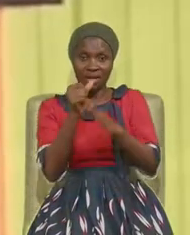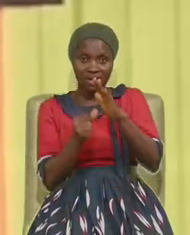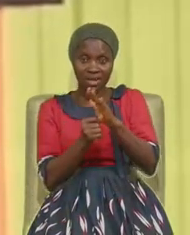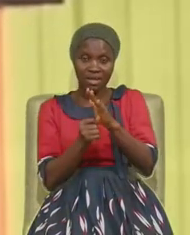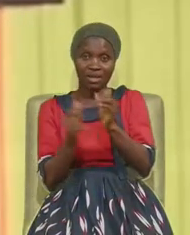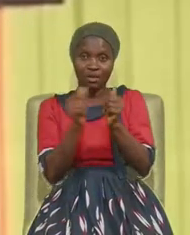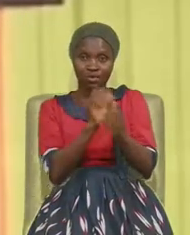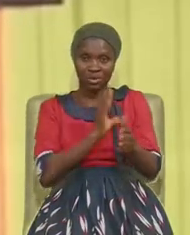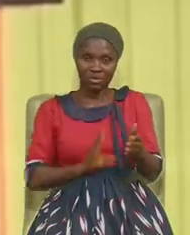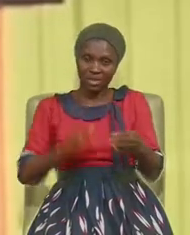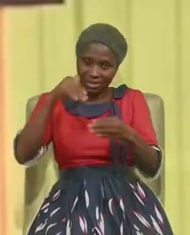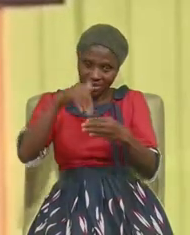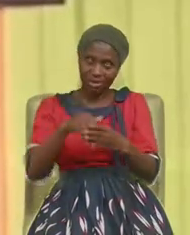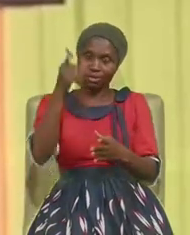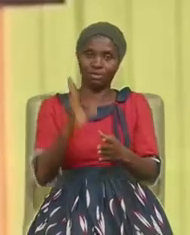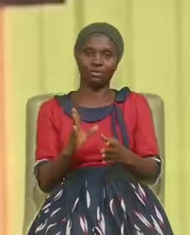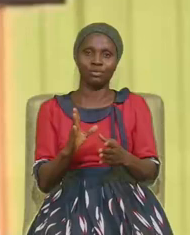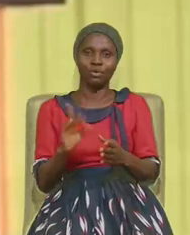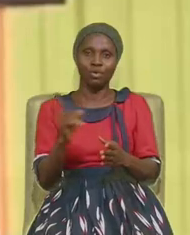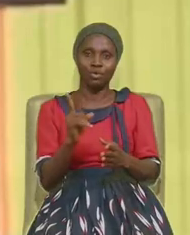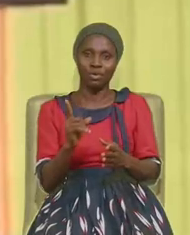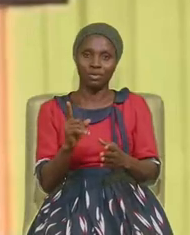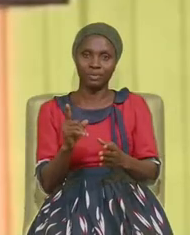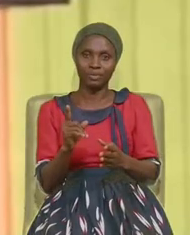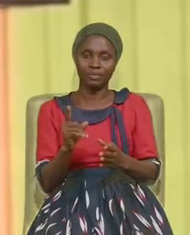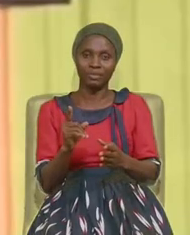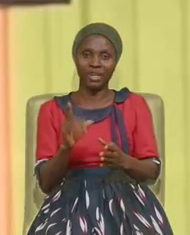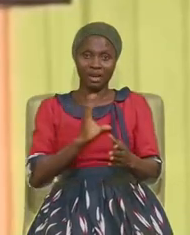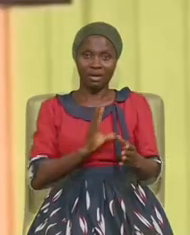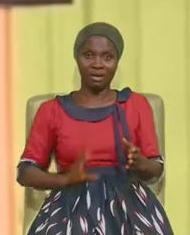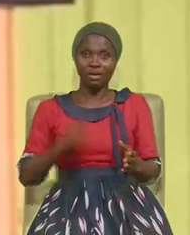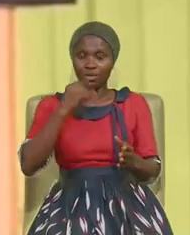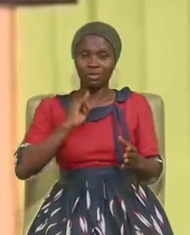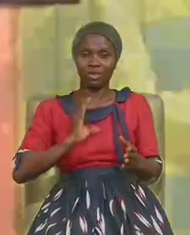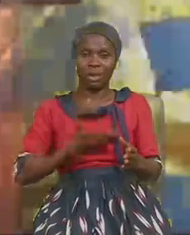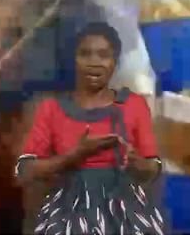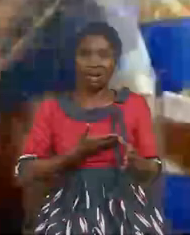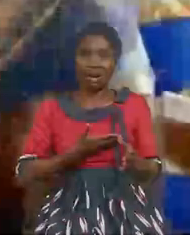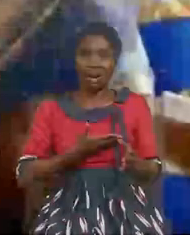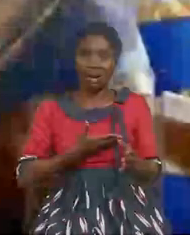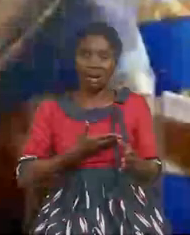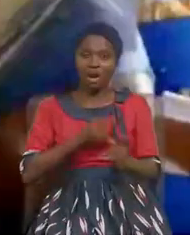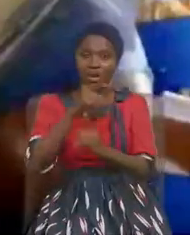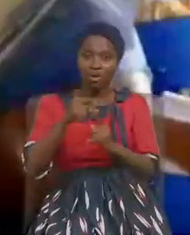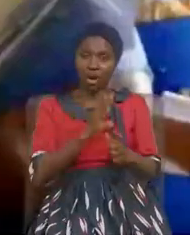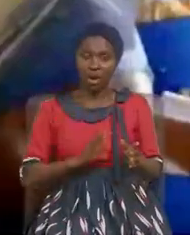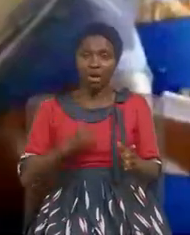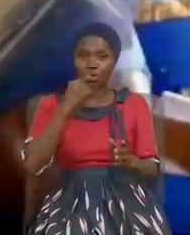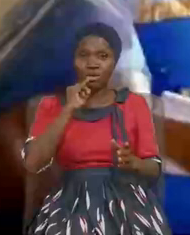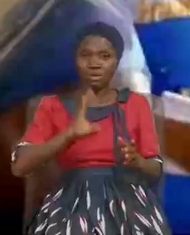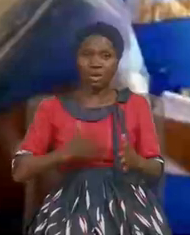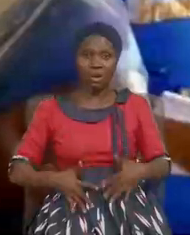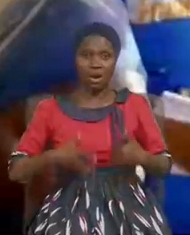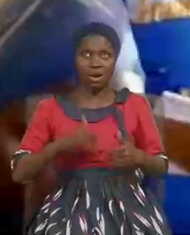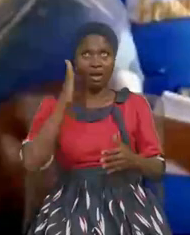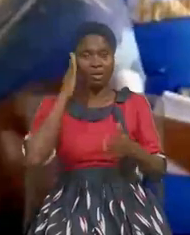Quand Christ, votre vie, paraîtra, alors vous paraîtrez aussi avec